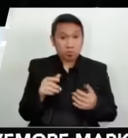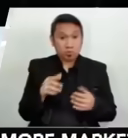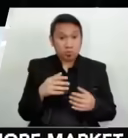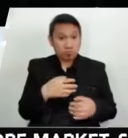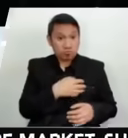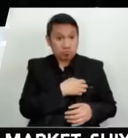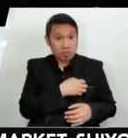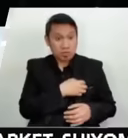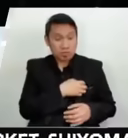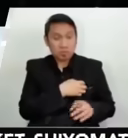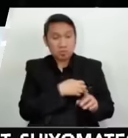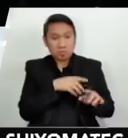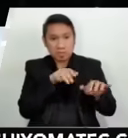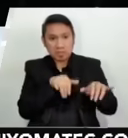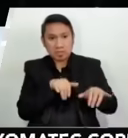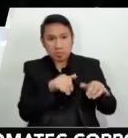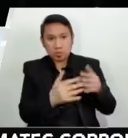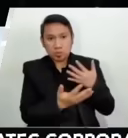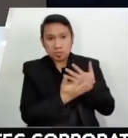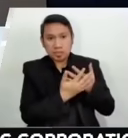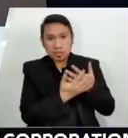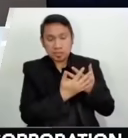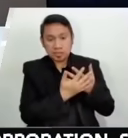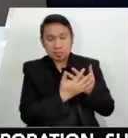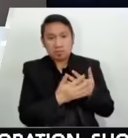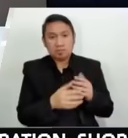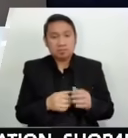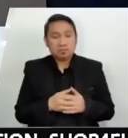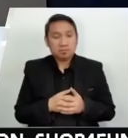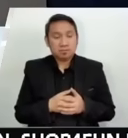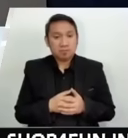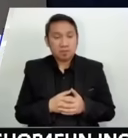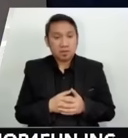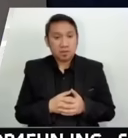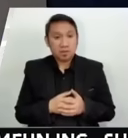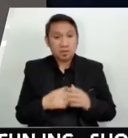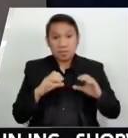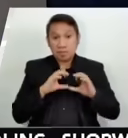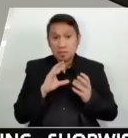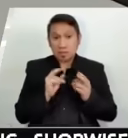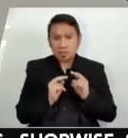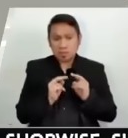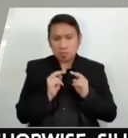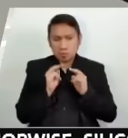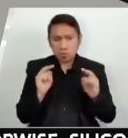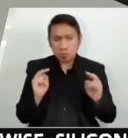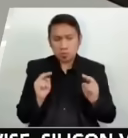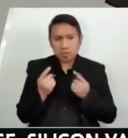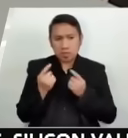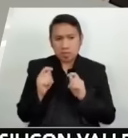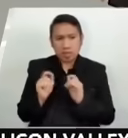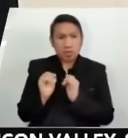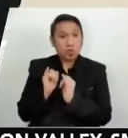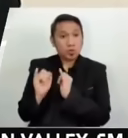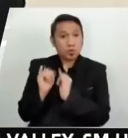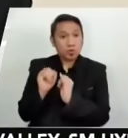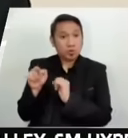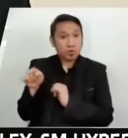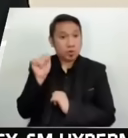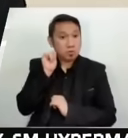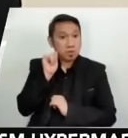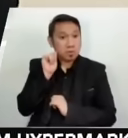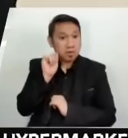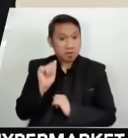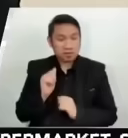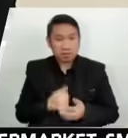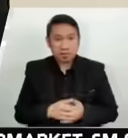lalaking akusado. Sinisika pa ng GMA Integrated News na kunin ang panig ng babae. Ito ang unang